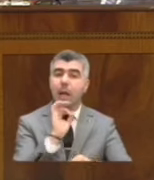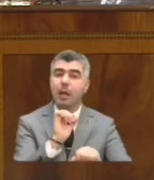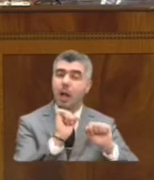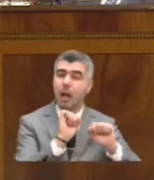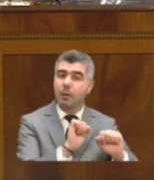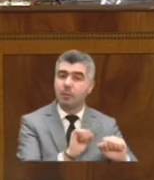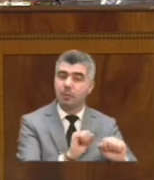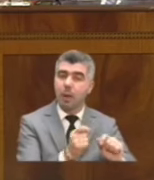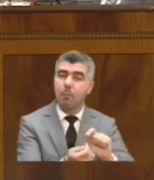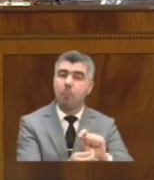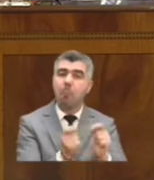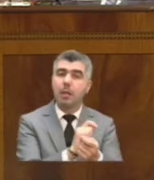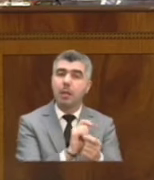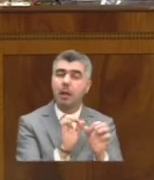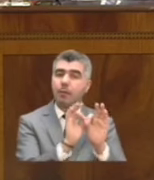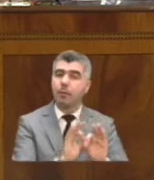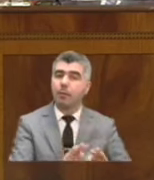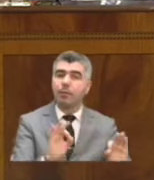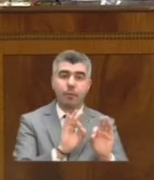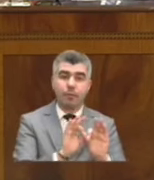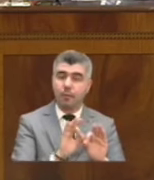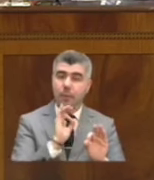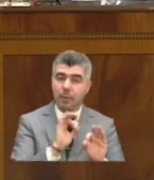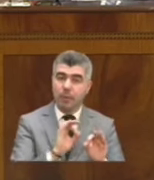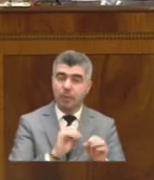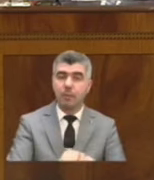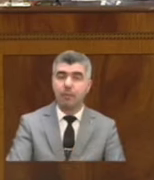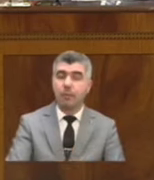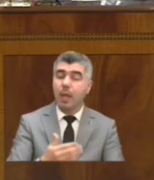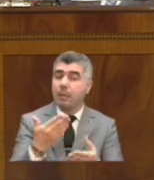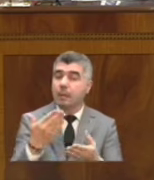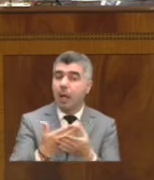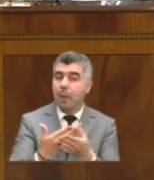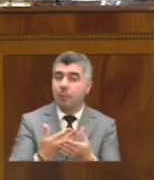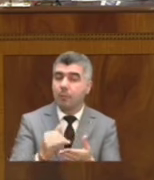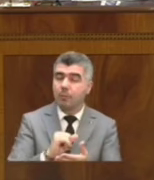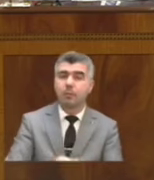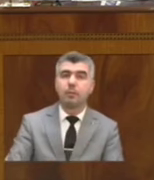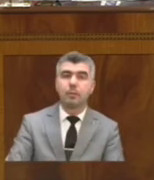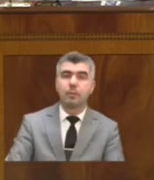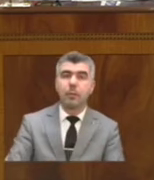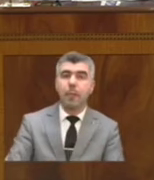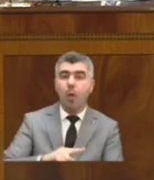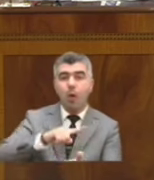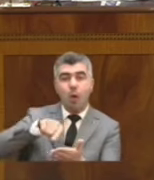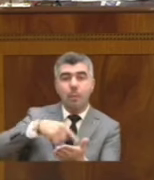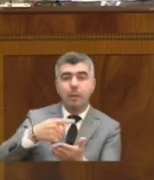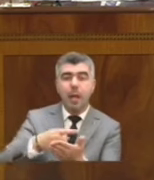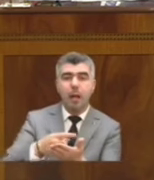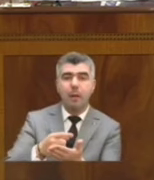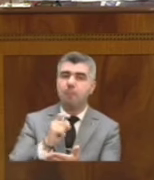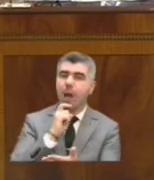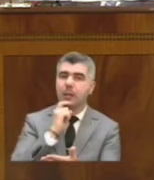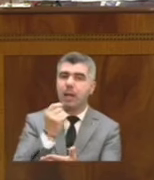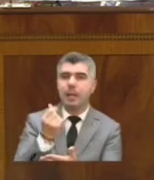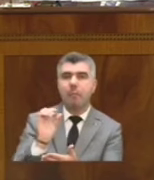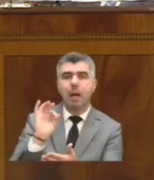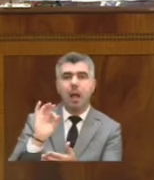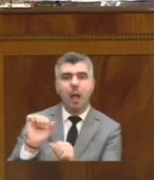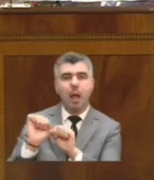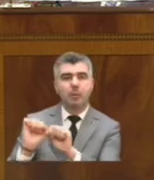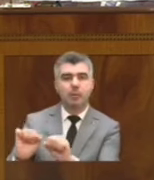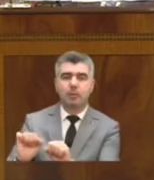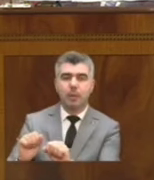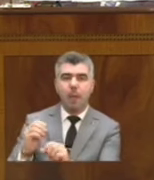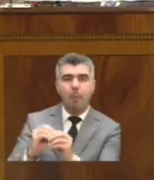الحقيقية وبالكميات الضرورية، ولهذا السبب عبقى الخبز في الثمن تاعو وغايب قف